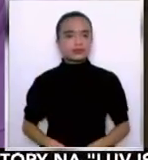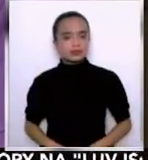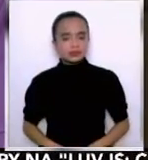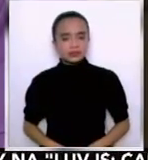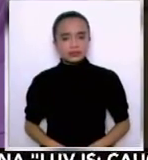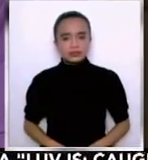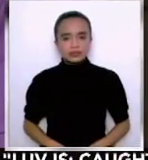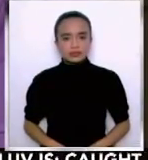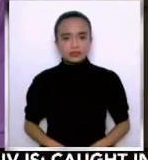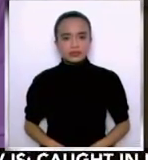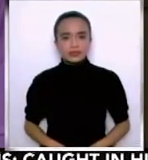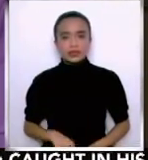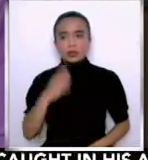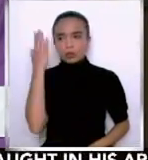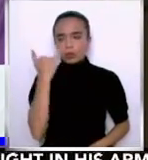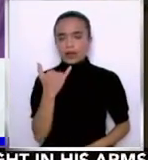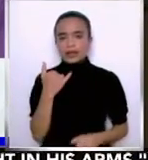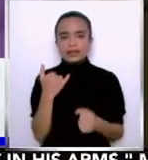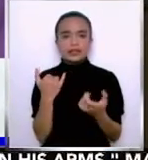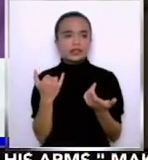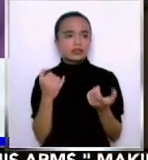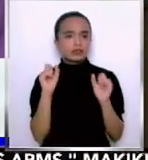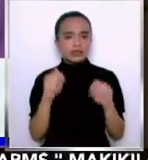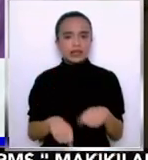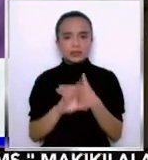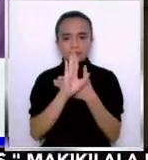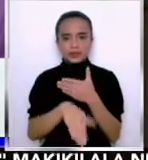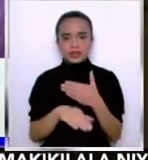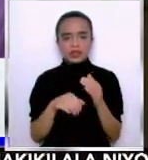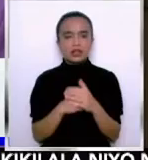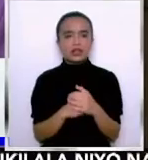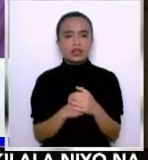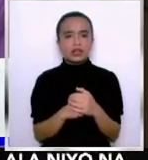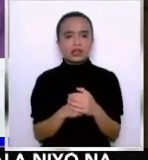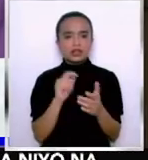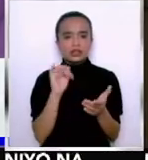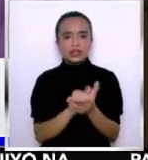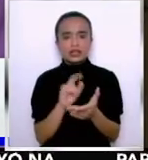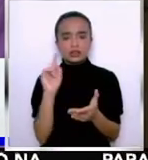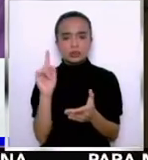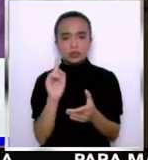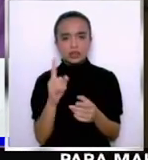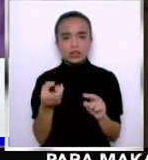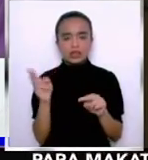Para mabawi at mabuhay lang, binawi lang namin yung taas ng diesel.